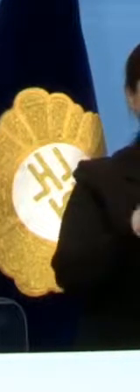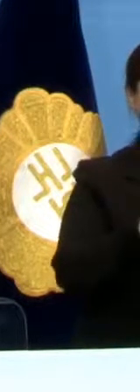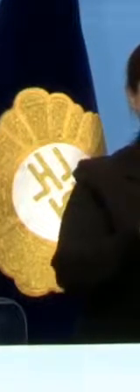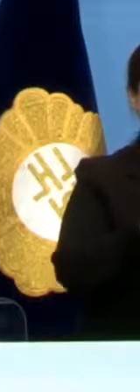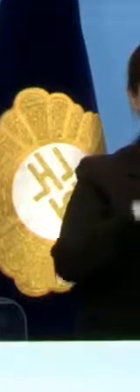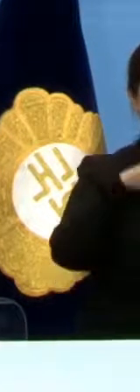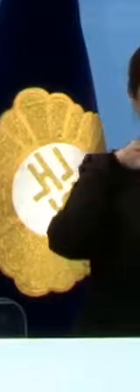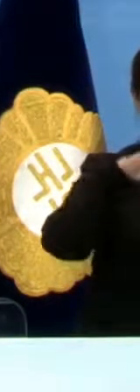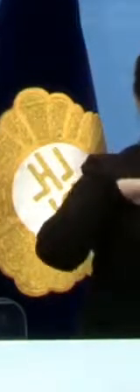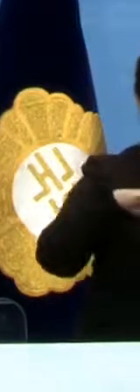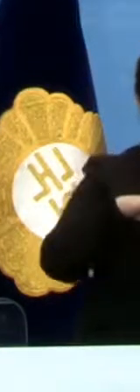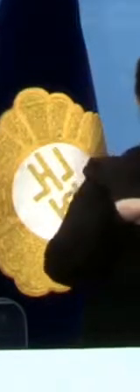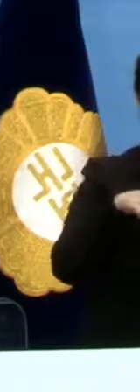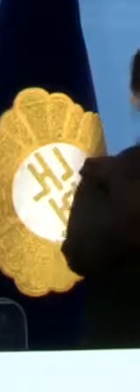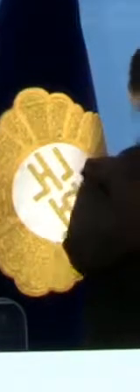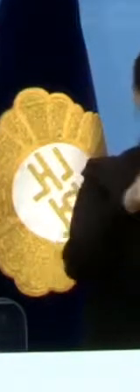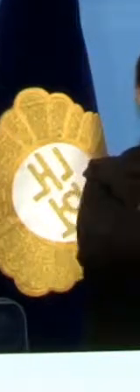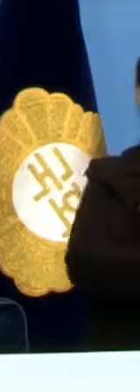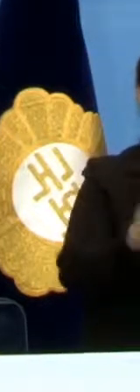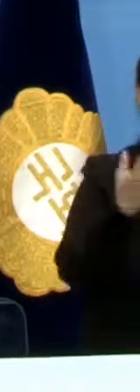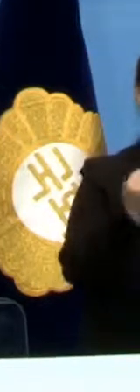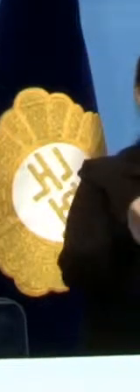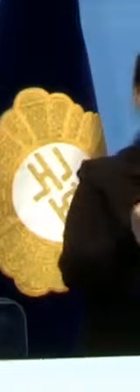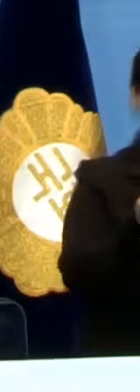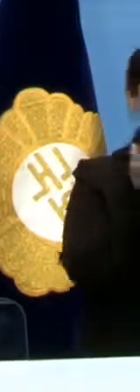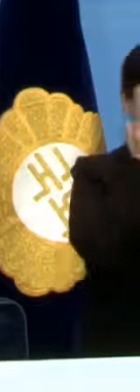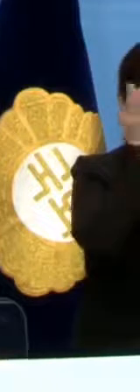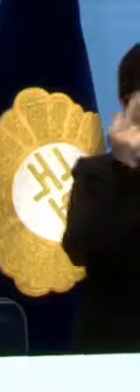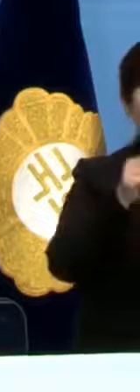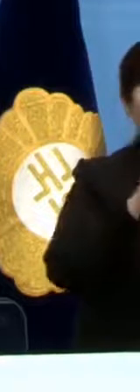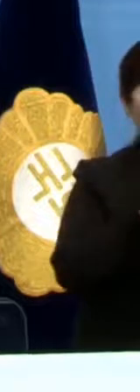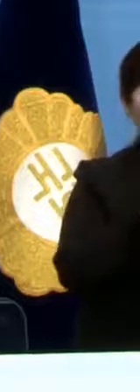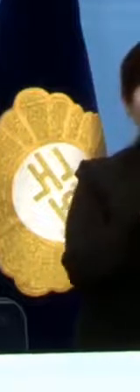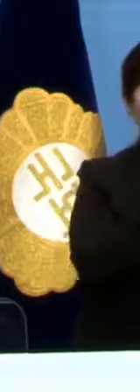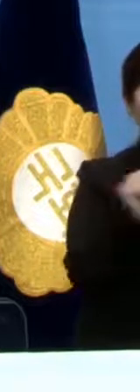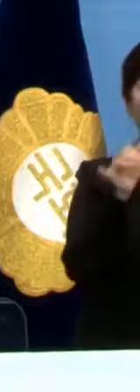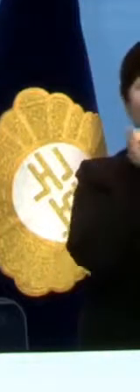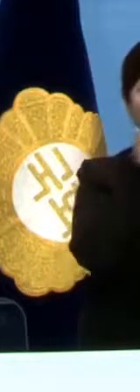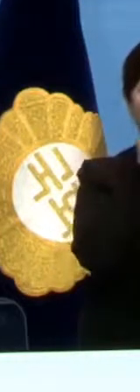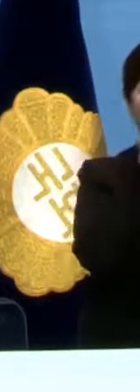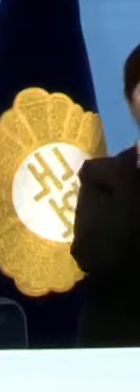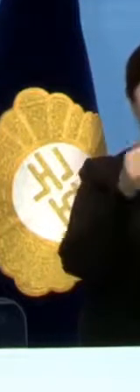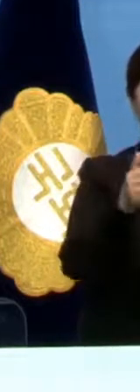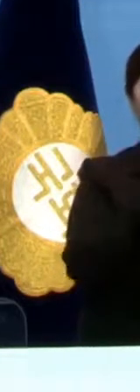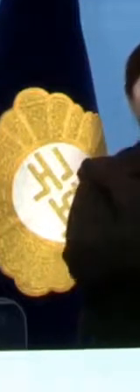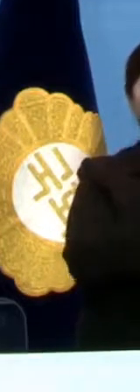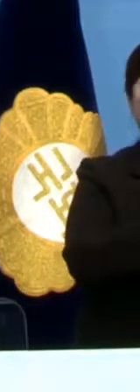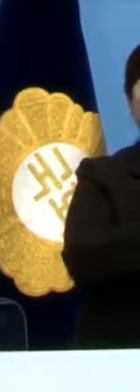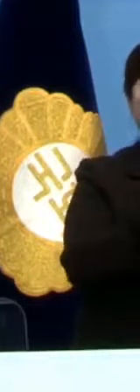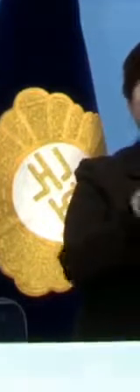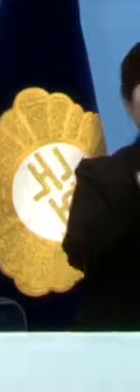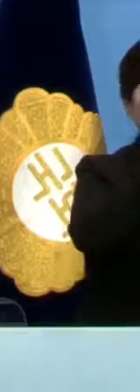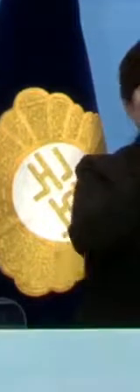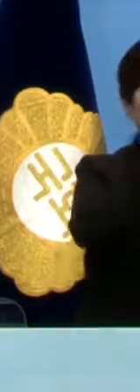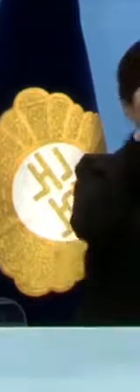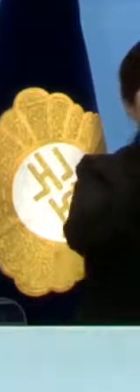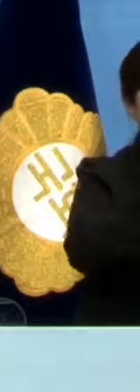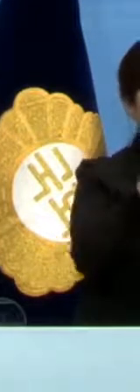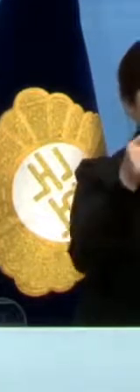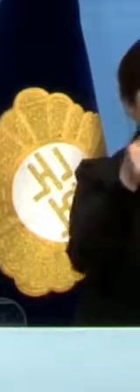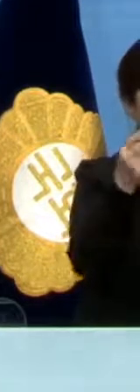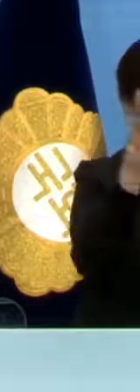출신 의원님들이 상당히 많이 있습니다. 울산 연구가 있는 의원님들도 있고요. 그러면 한 수십 명의